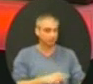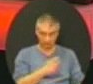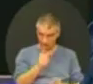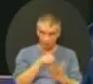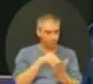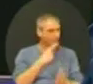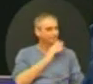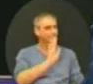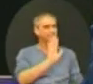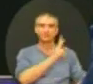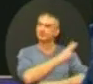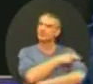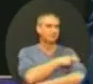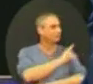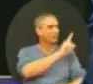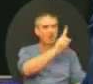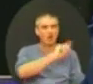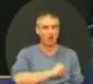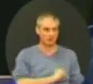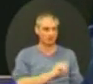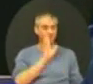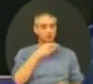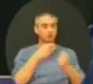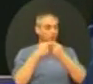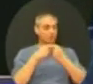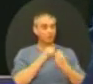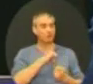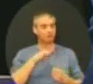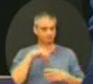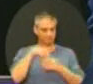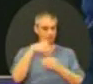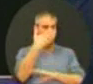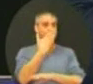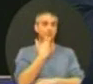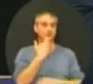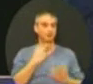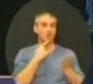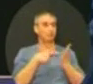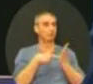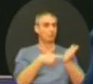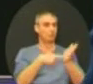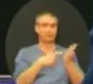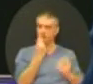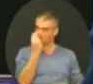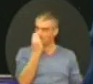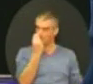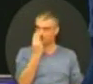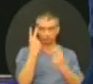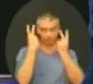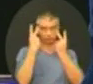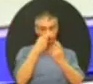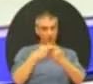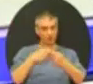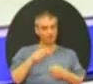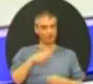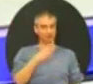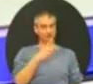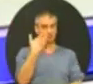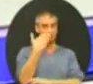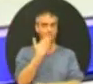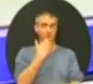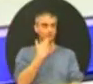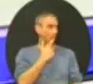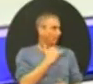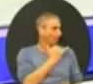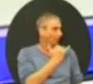הדוח הזה? לא, לא, על המשטרה לא, אבל יש ארגונים עצמאיים בתוך מדינת ישראל, למשל. רגע, רגע, זה חשוב. אתה חבר כנסת במדינת